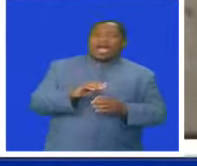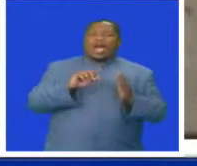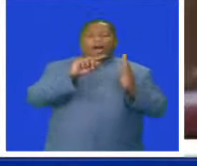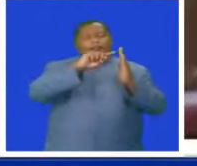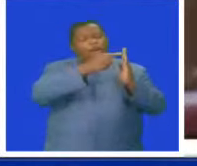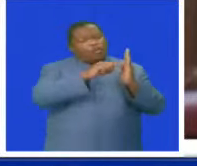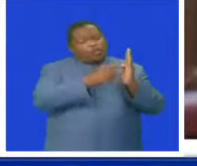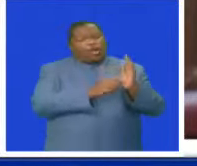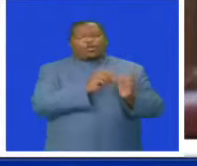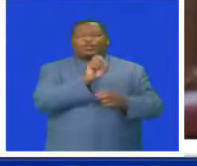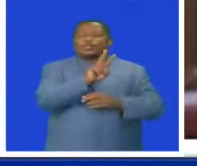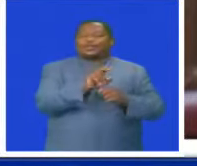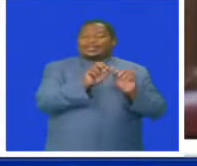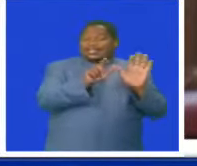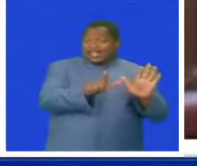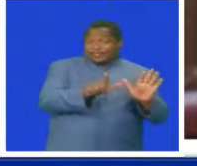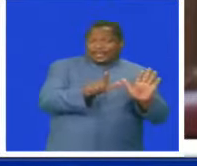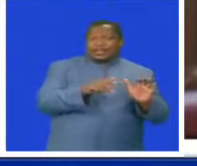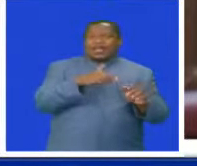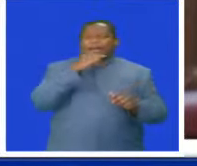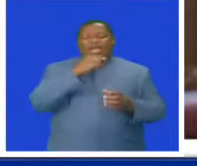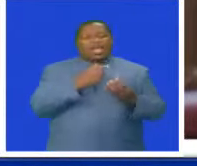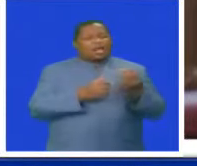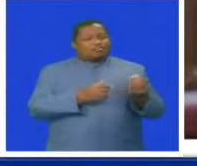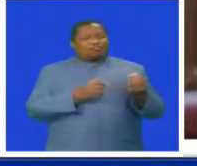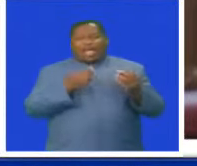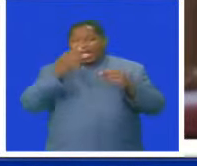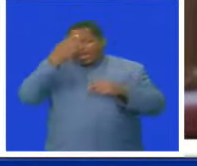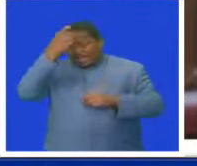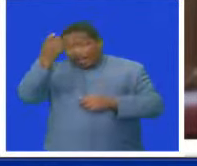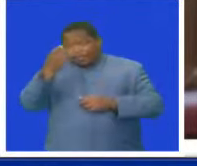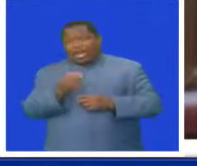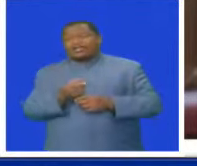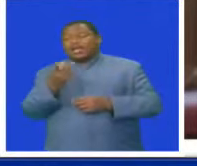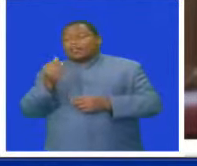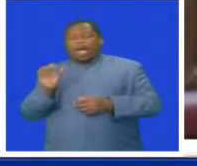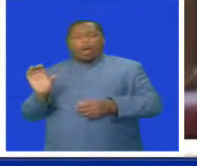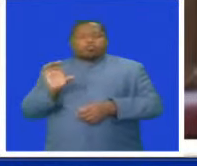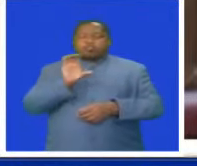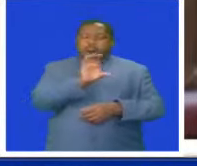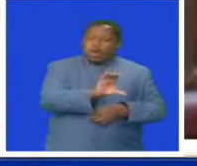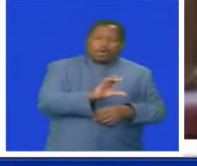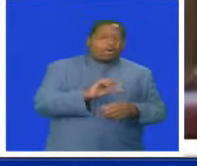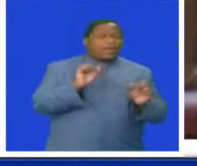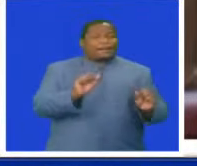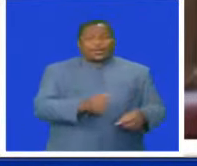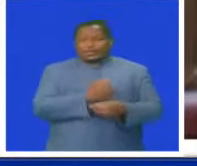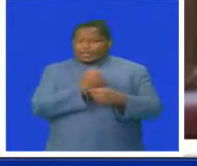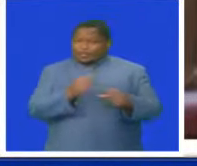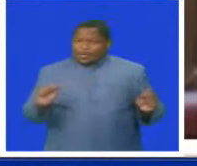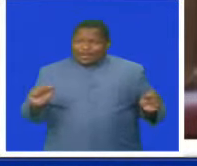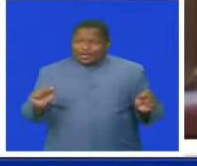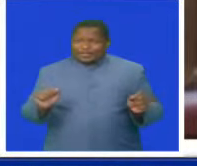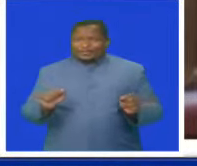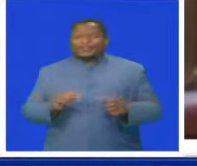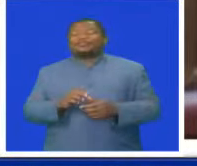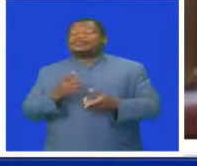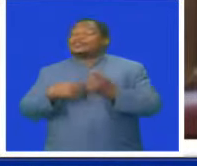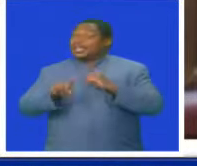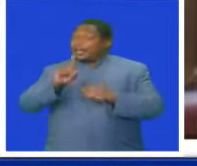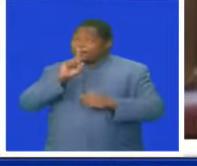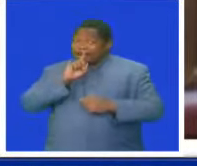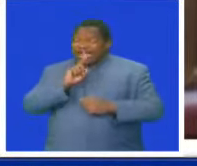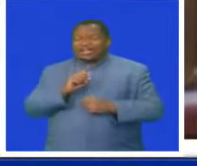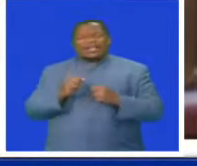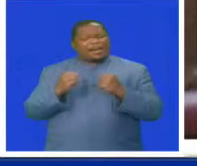vele nawuthatha lo best 5 kube sekubalikhunyana ukuthi uthole scholarship ngale ndlalo kubaleke ngayo but ke